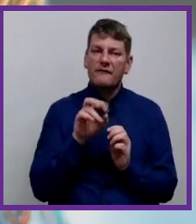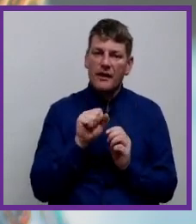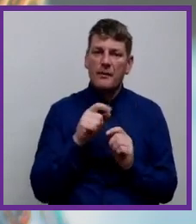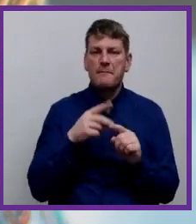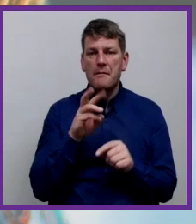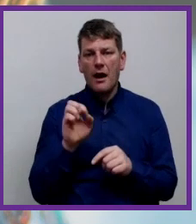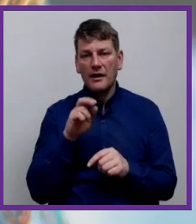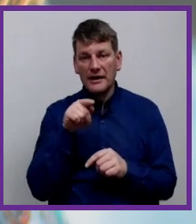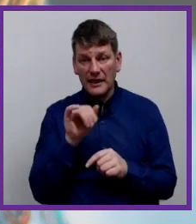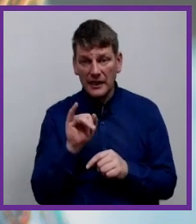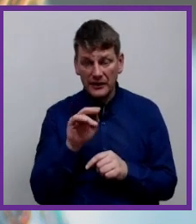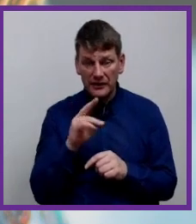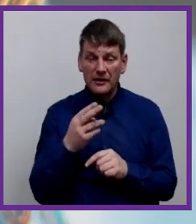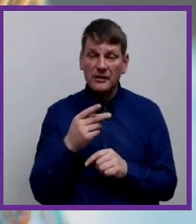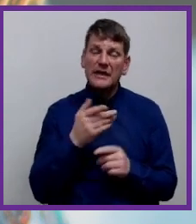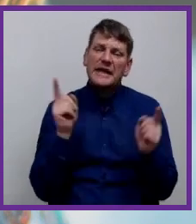Pavisam īsi, varbūt jūs